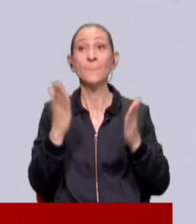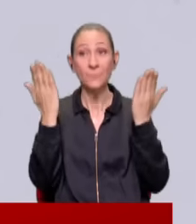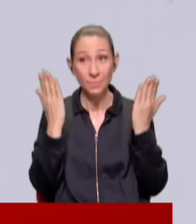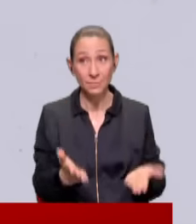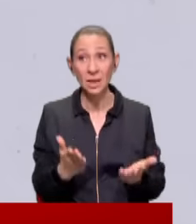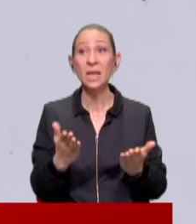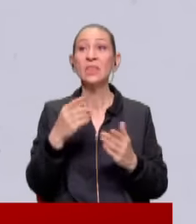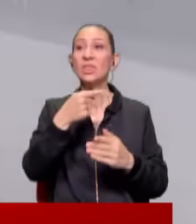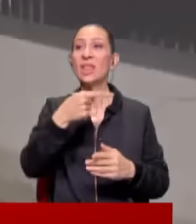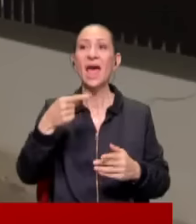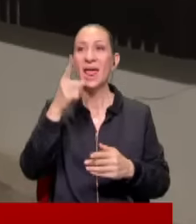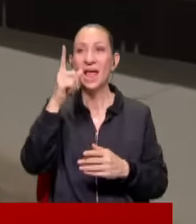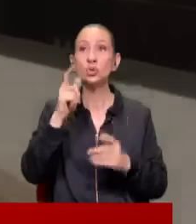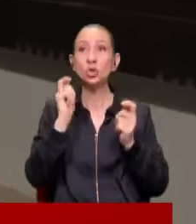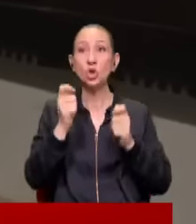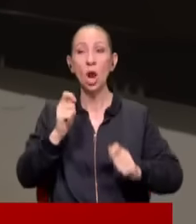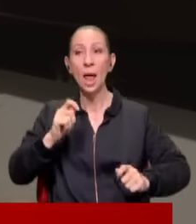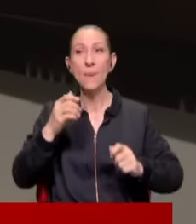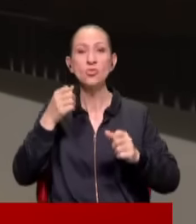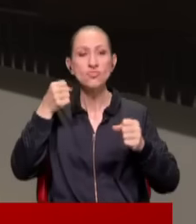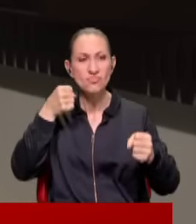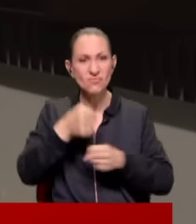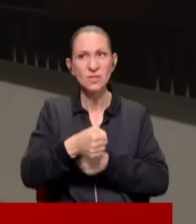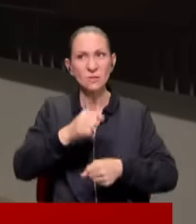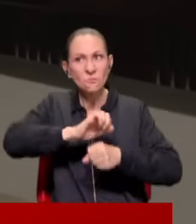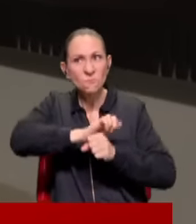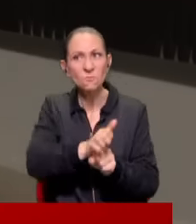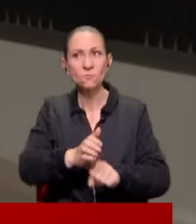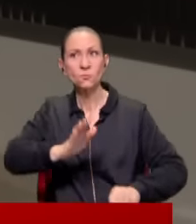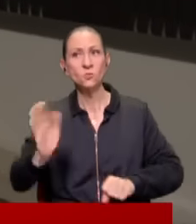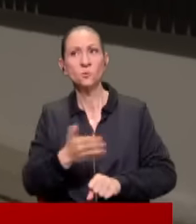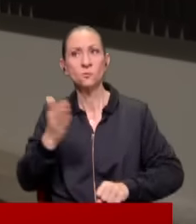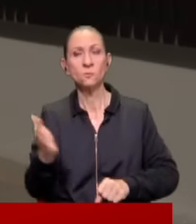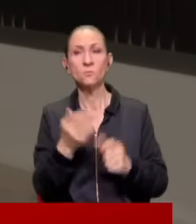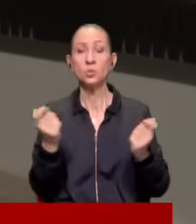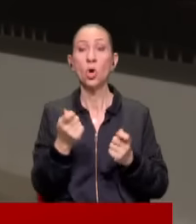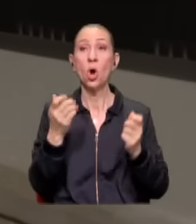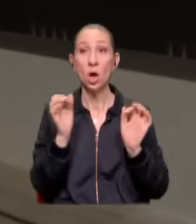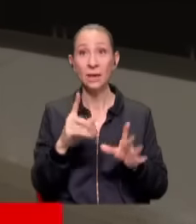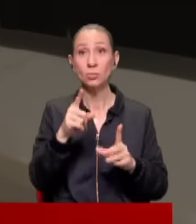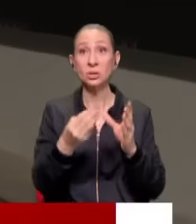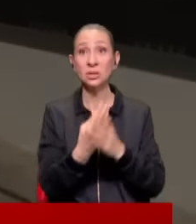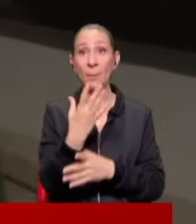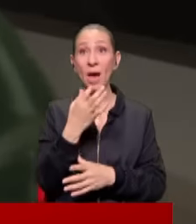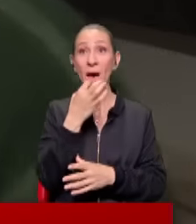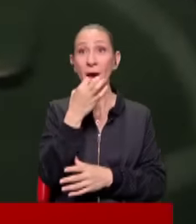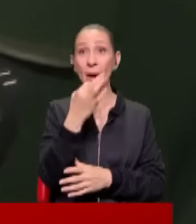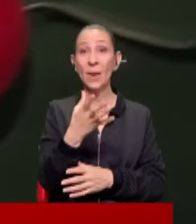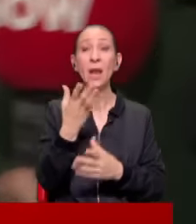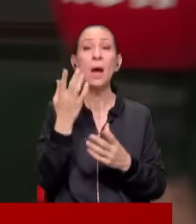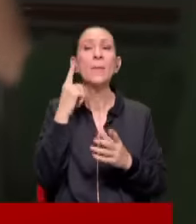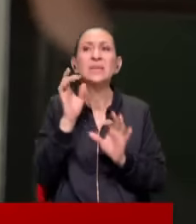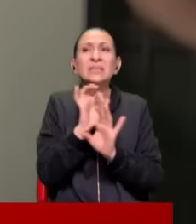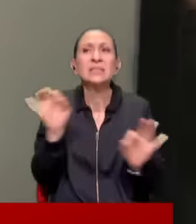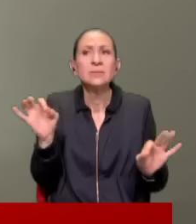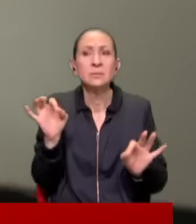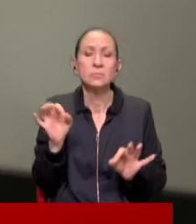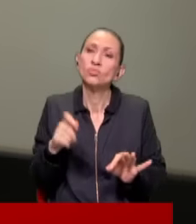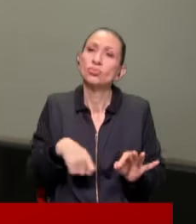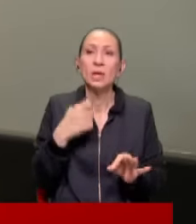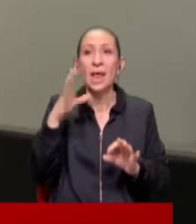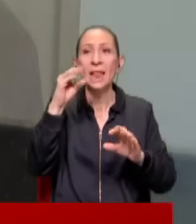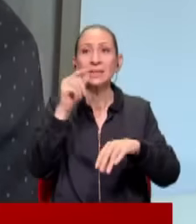rağmen dairelerinden zorla baskıyla çıkarılmaya çalışılıyor. Öyle ki bu sabah haberleri olmadan elektrik